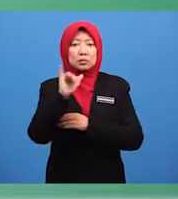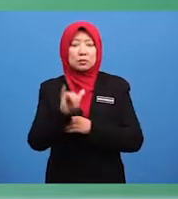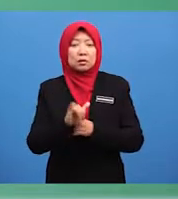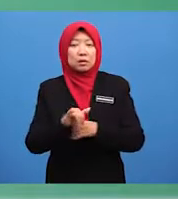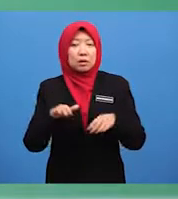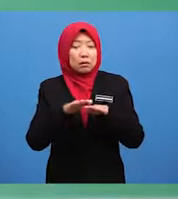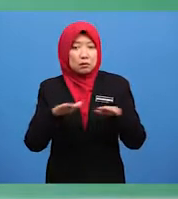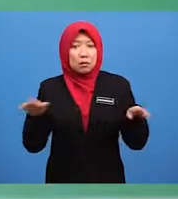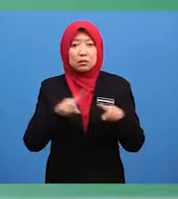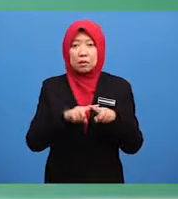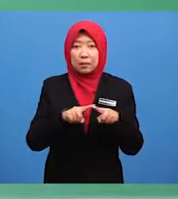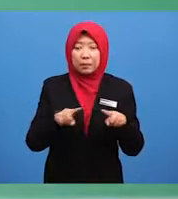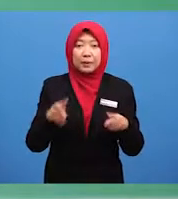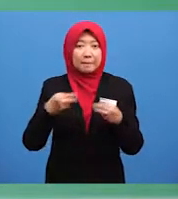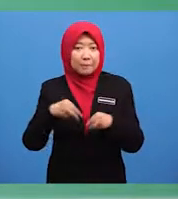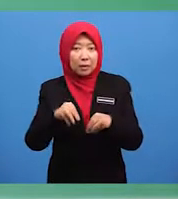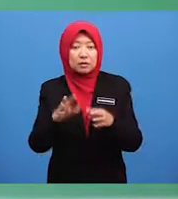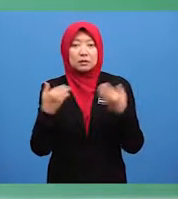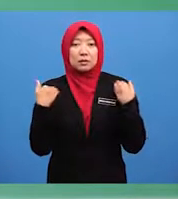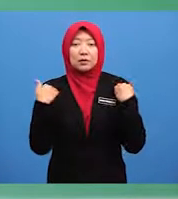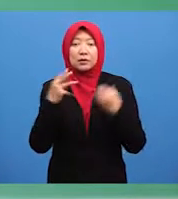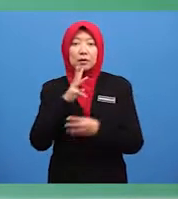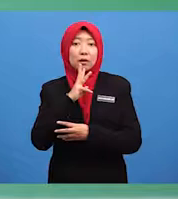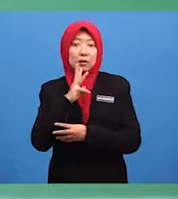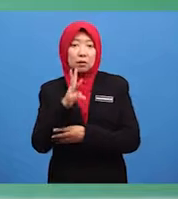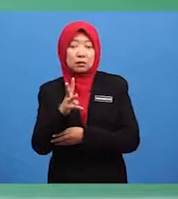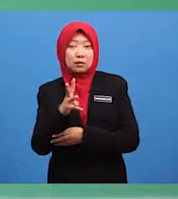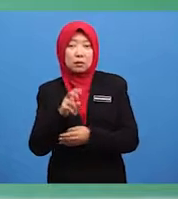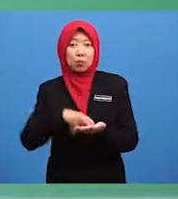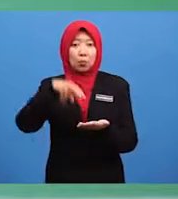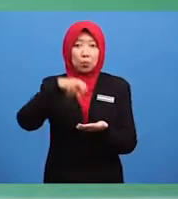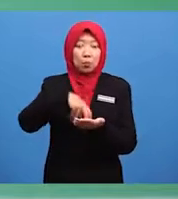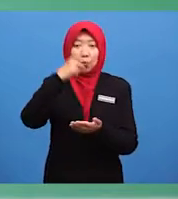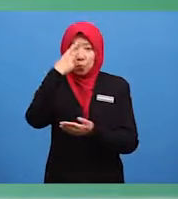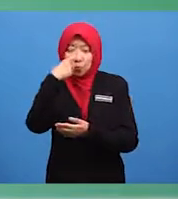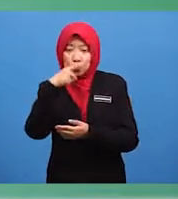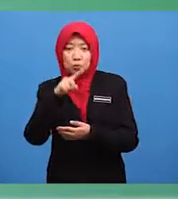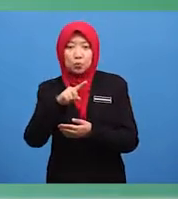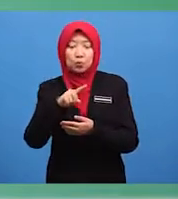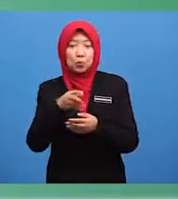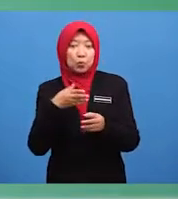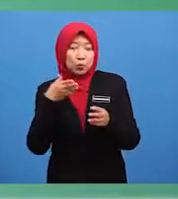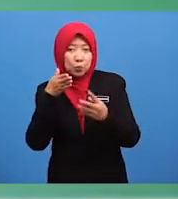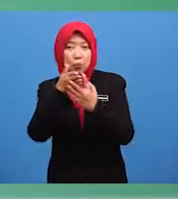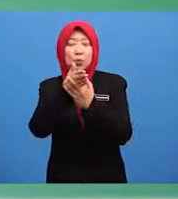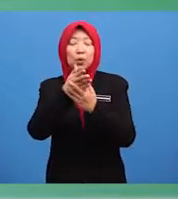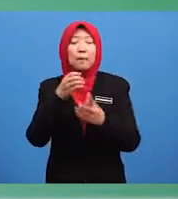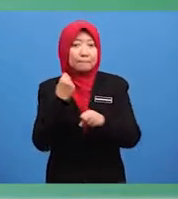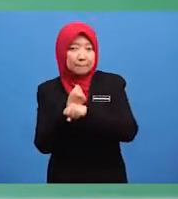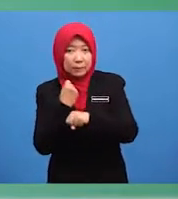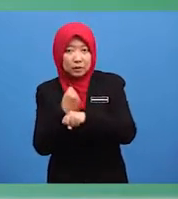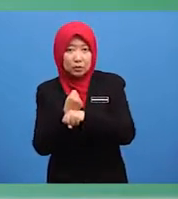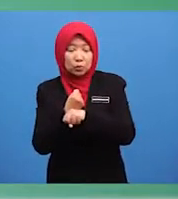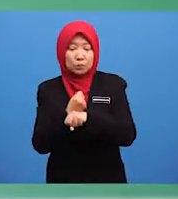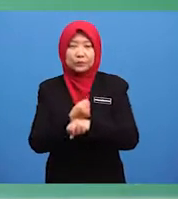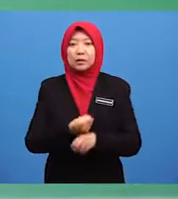landai namun masih terdapat air yang melompat bagi melalui batuan keras. Keadaan